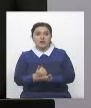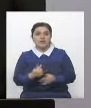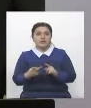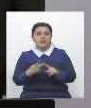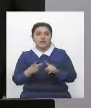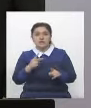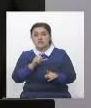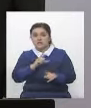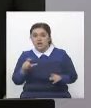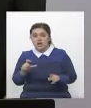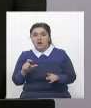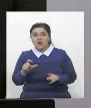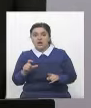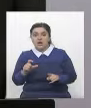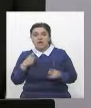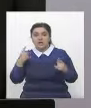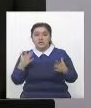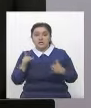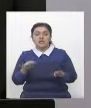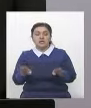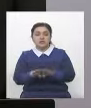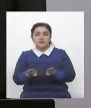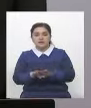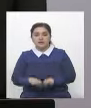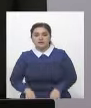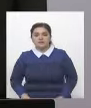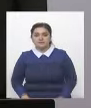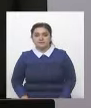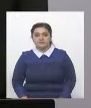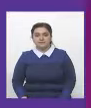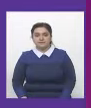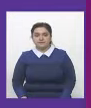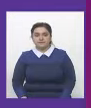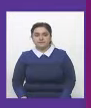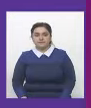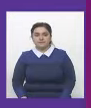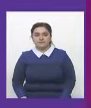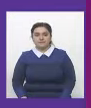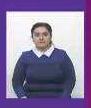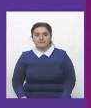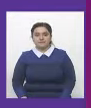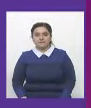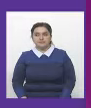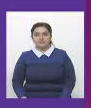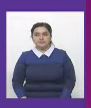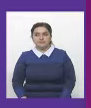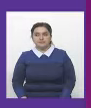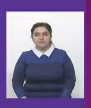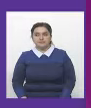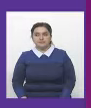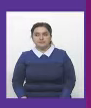Найдите во второй строфе произведения олицетворение и сравнение.